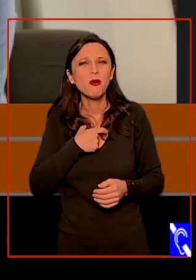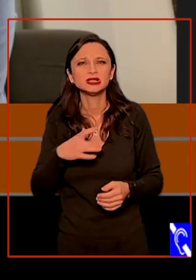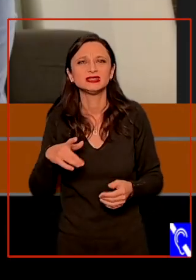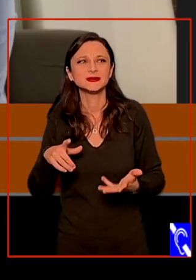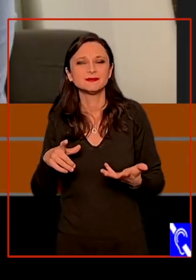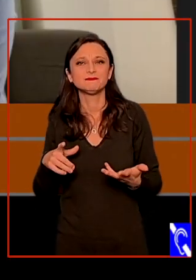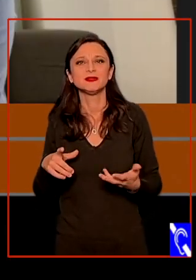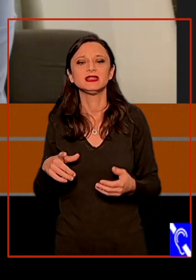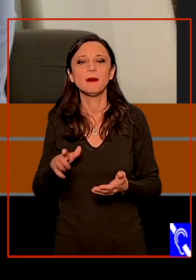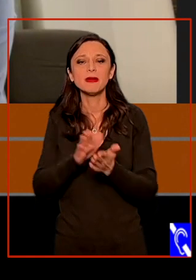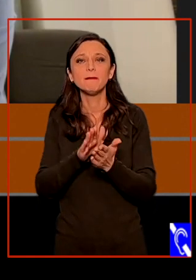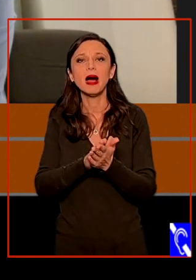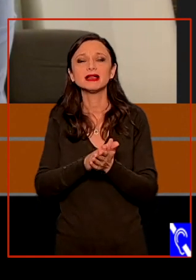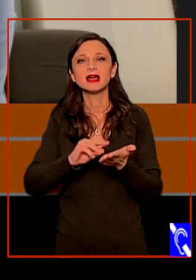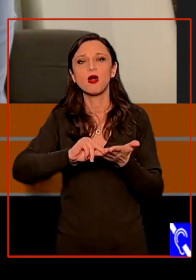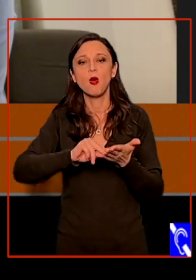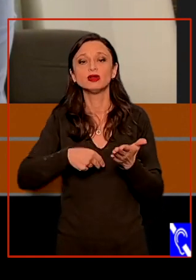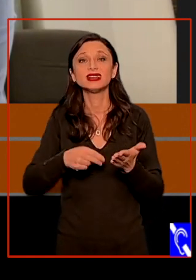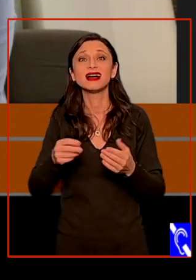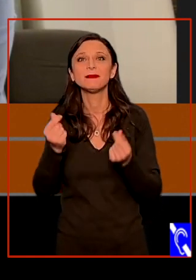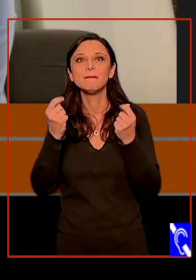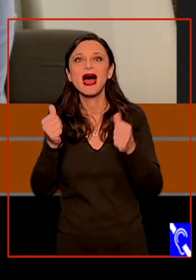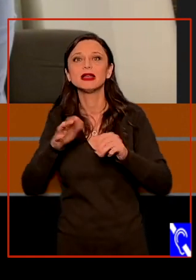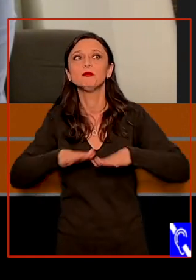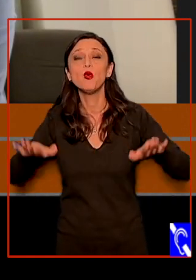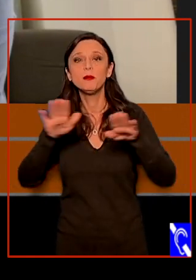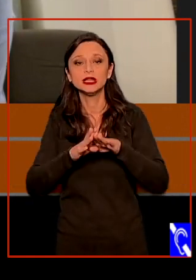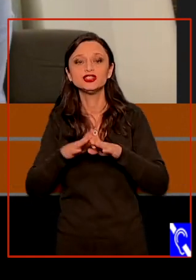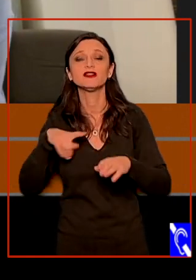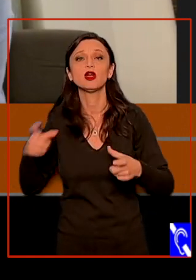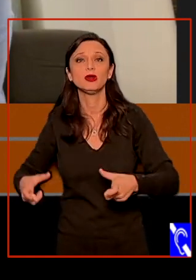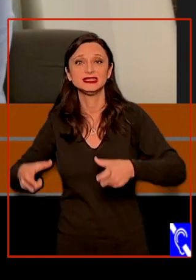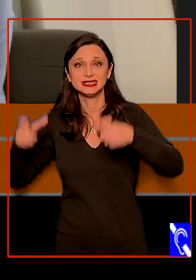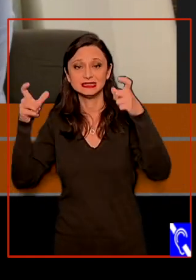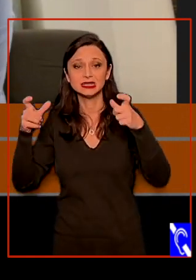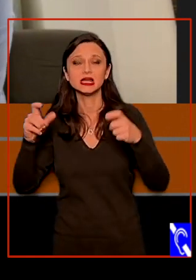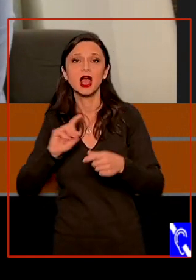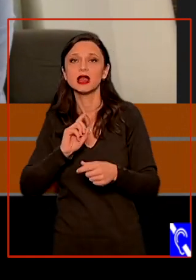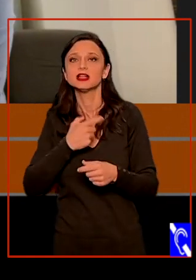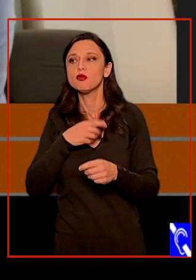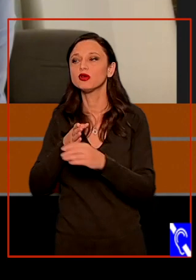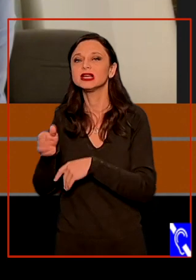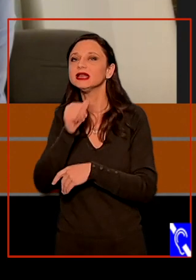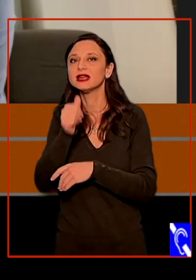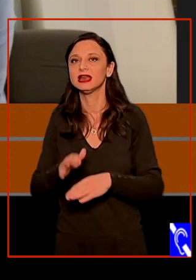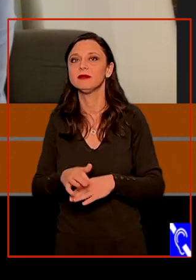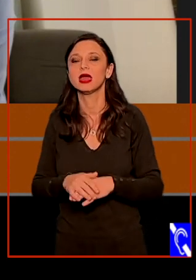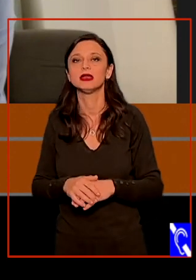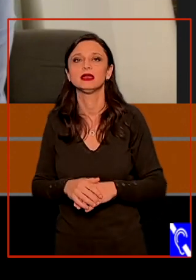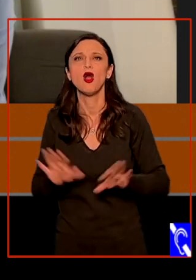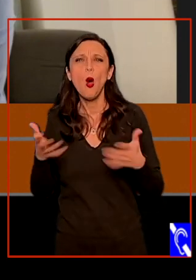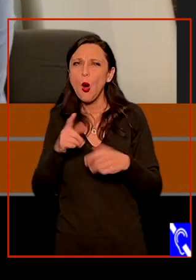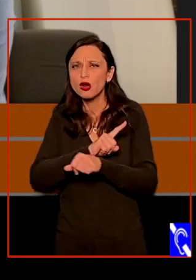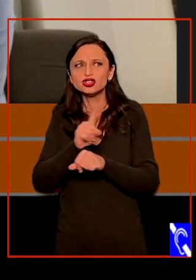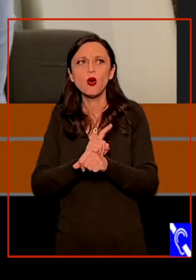să existe în baza unui contract cu bani publici o instituție care să nu fie vizitabilă de către oricine, exact,